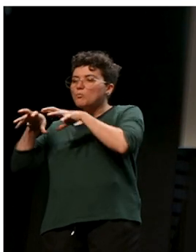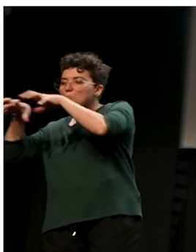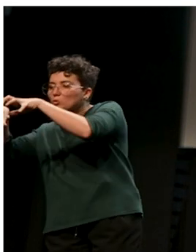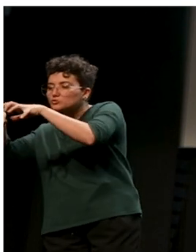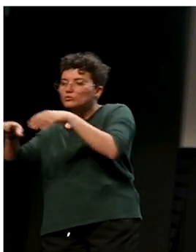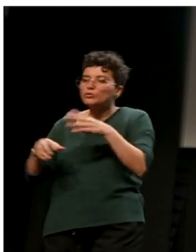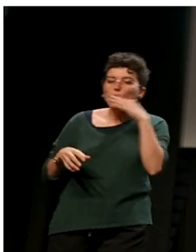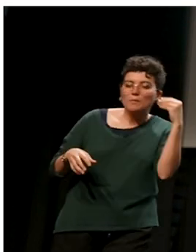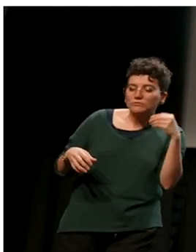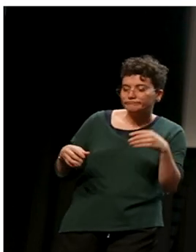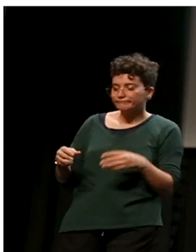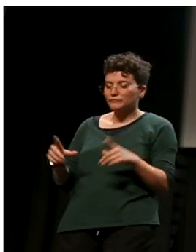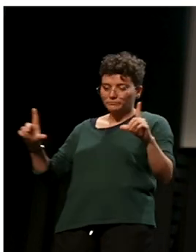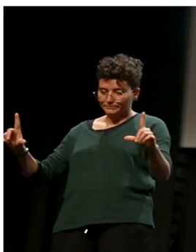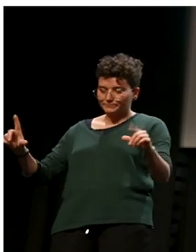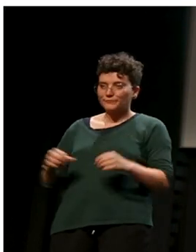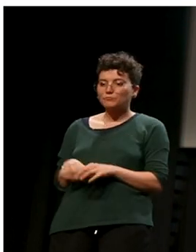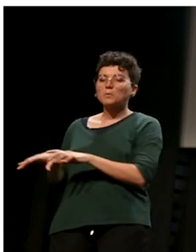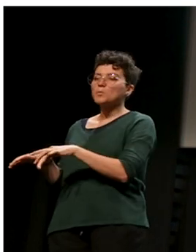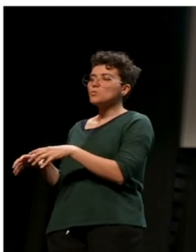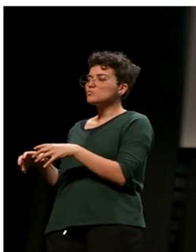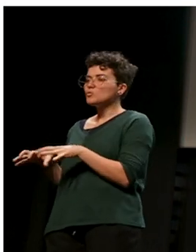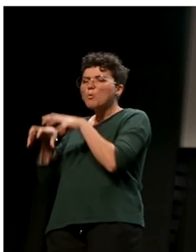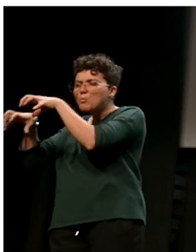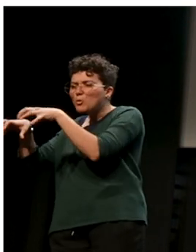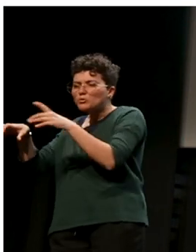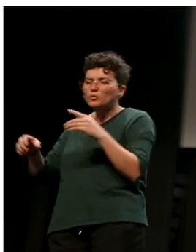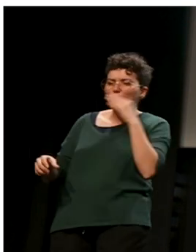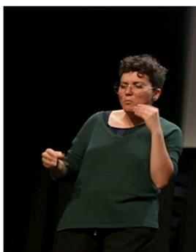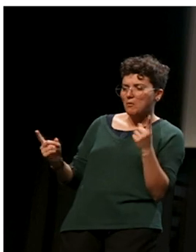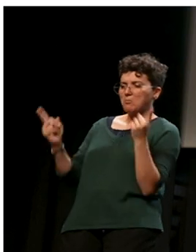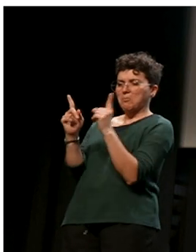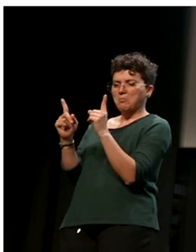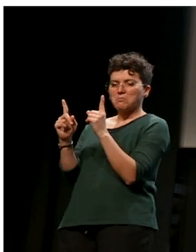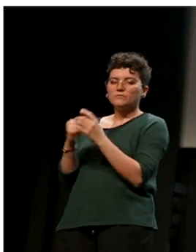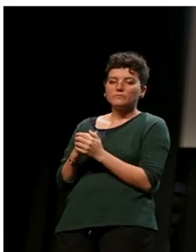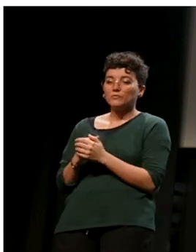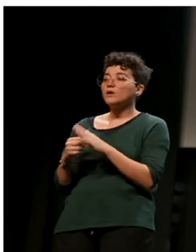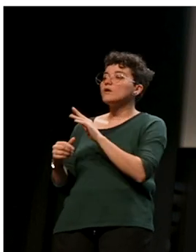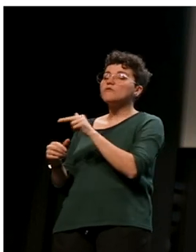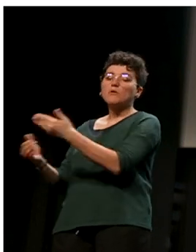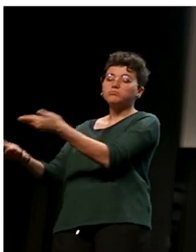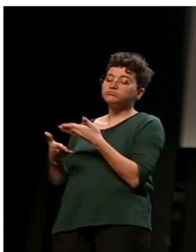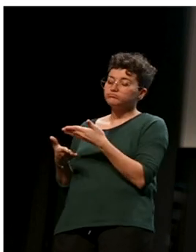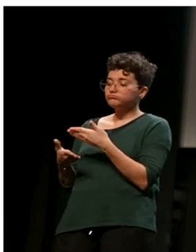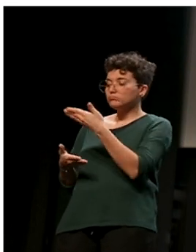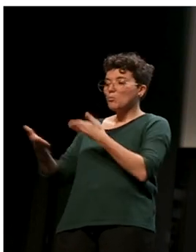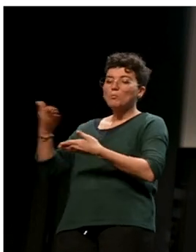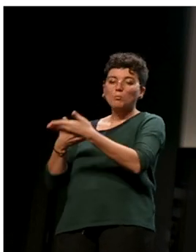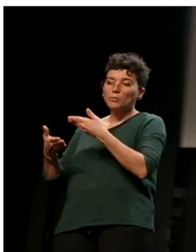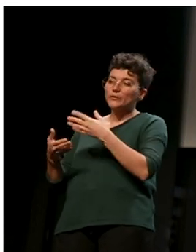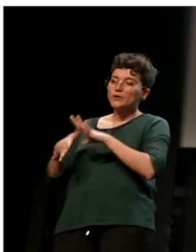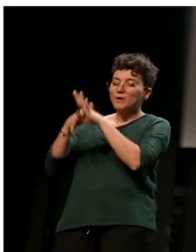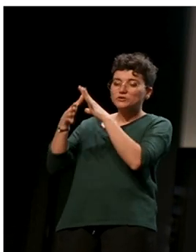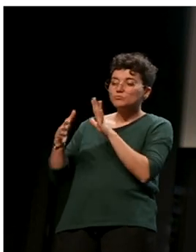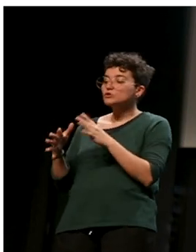va aller sur Midjourney, il va taper gros monstre face à un humain. Boum, voilà, et il aura des images plus ou moins acceptable, peut-être